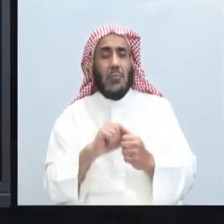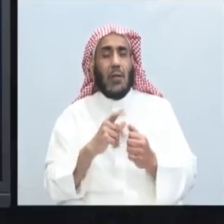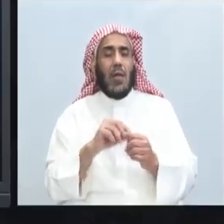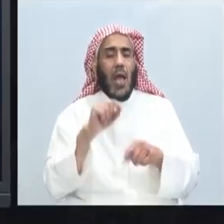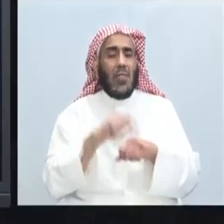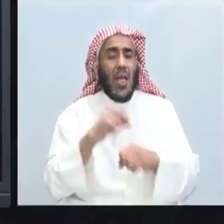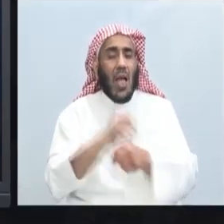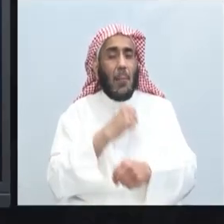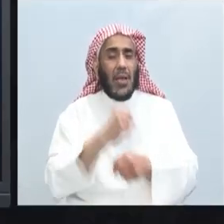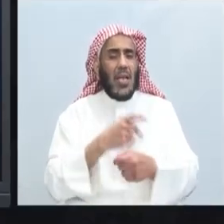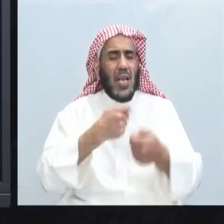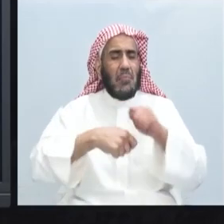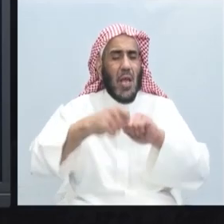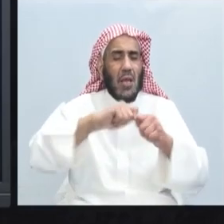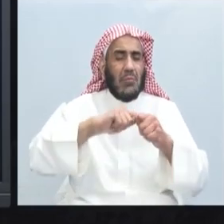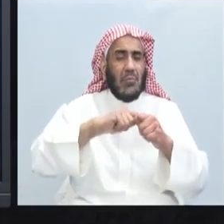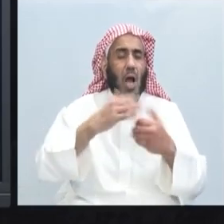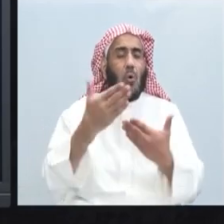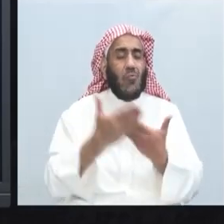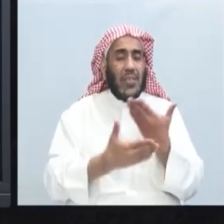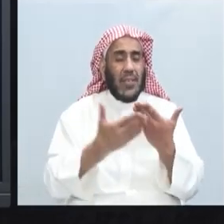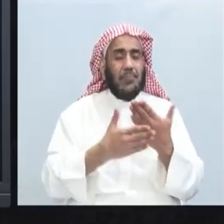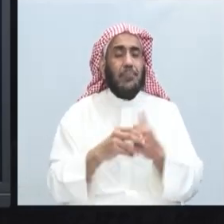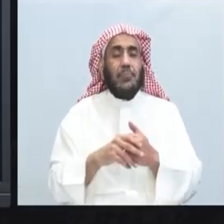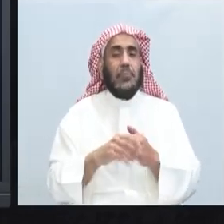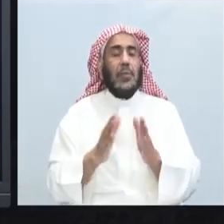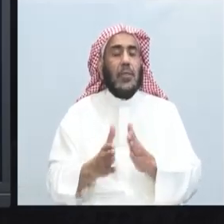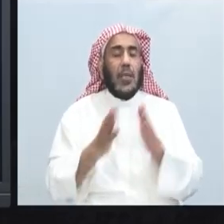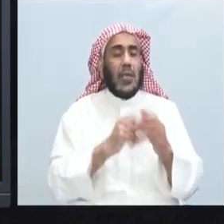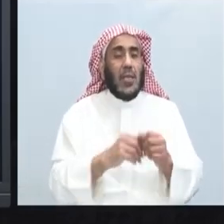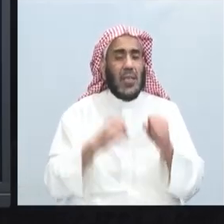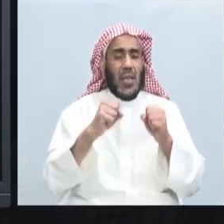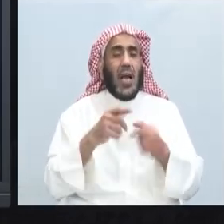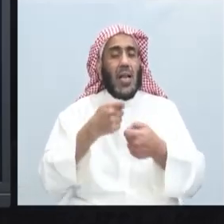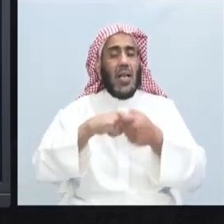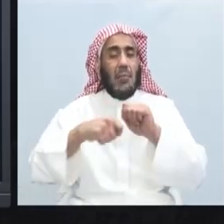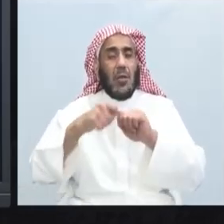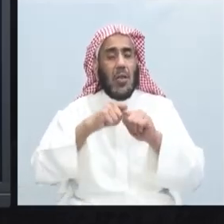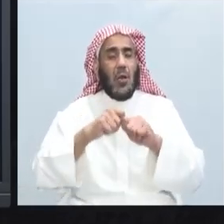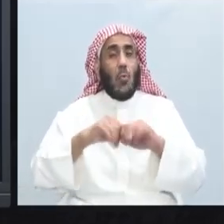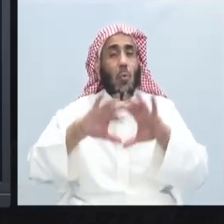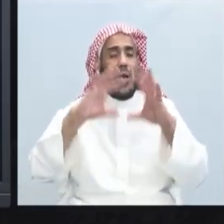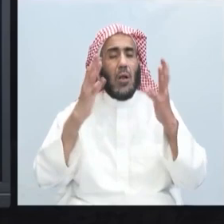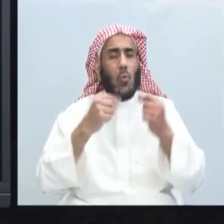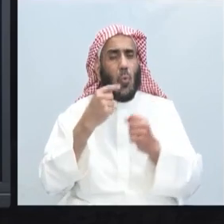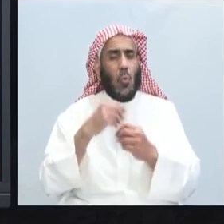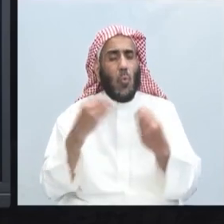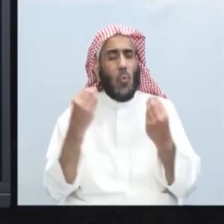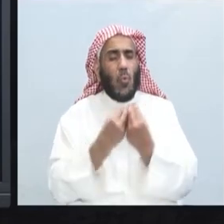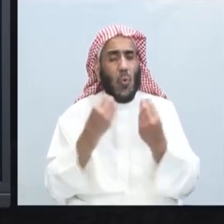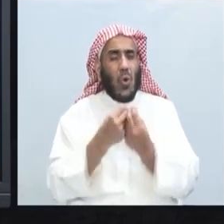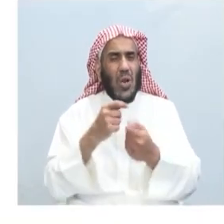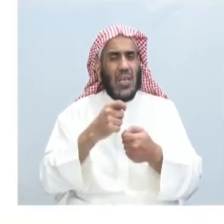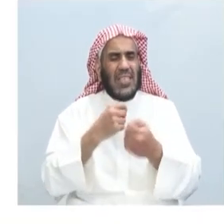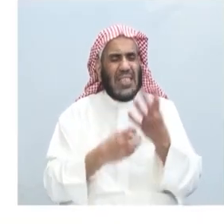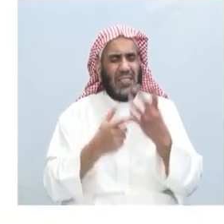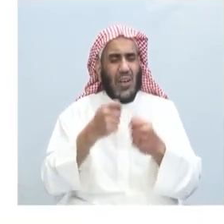اثناء عمليه كيميائيه او فيزيائيه ننتقل الان الى الطاقه الكيميائيه هو الكون يرافق كل تفاعل